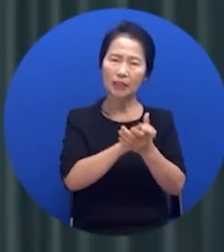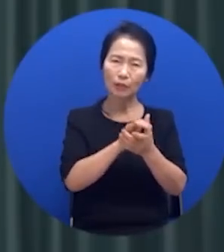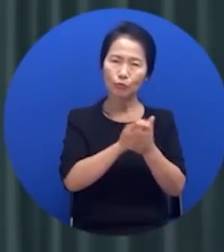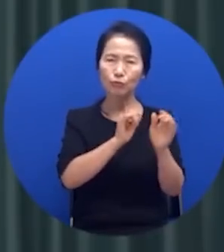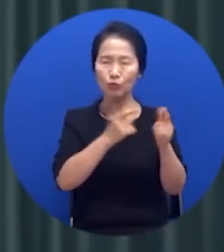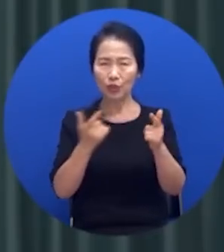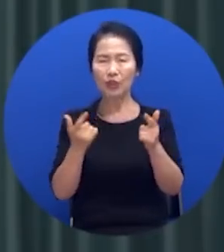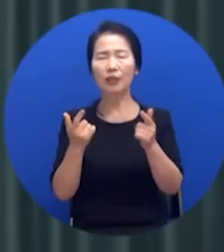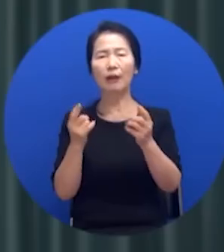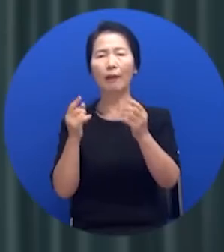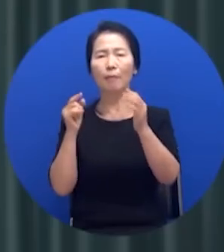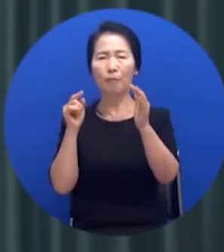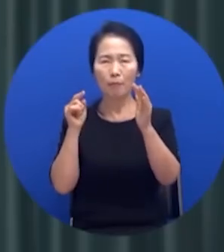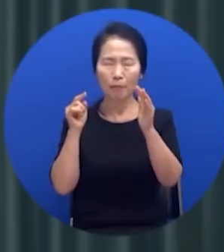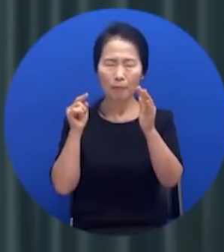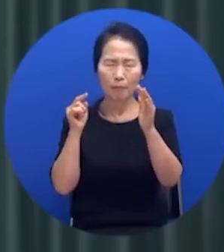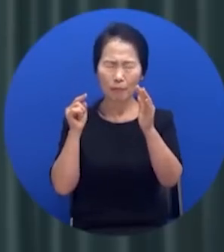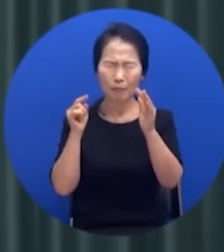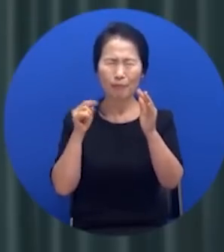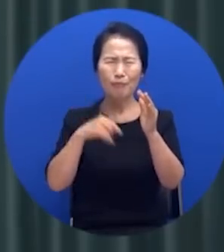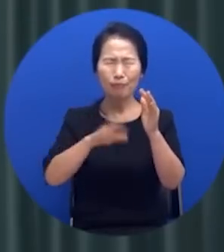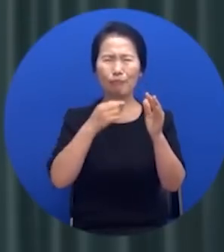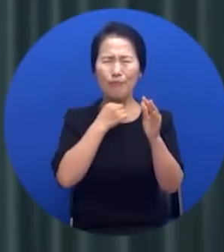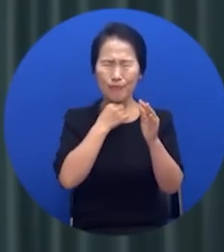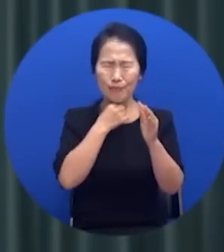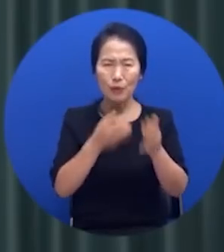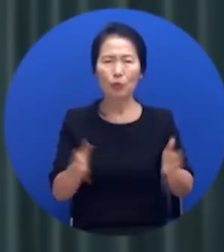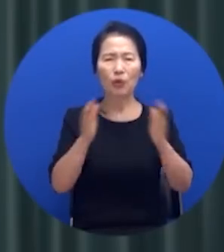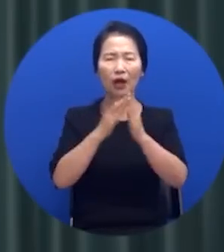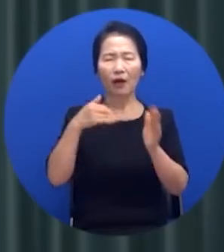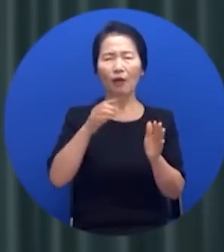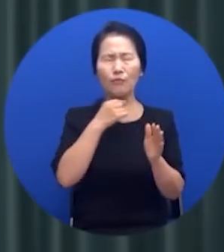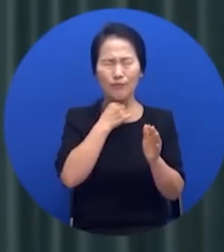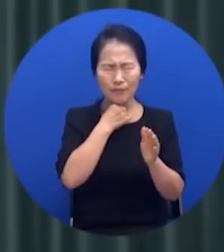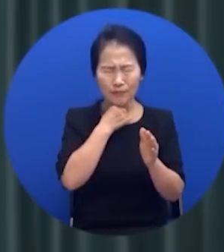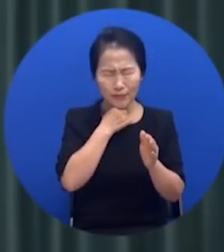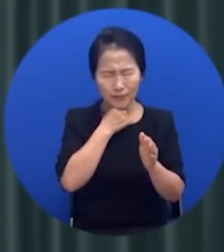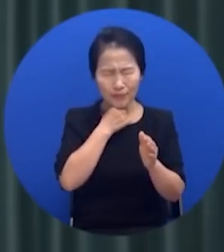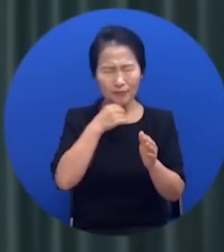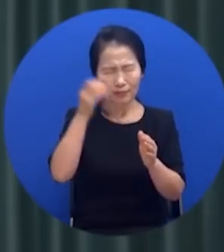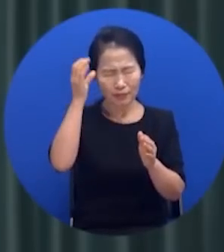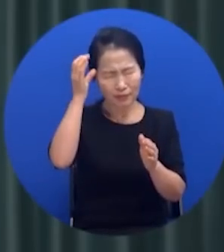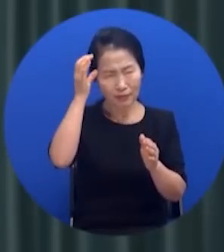만나러 고향에 달려가고 싶은 마음이 얼마나 크시겠습니까?